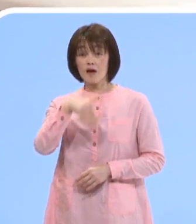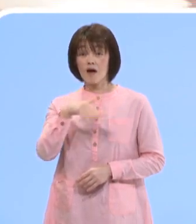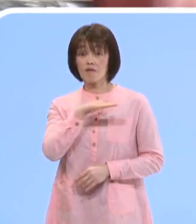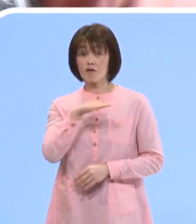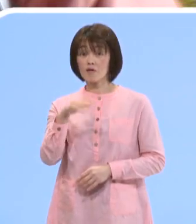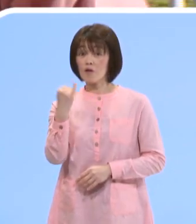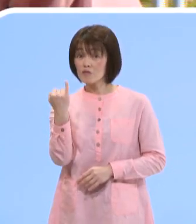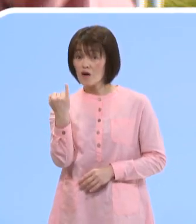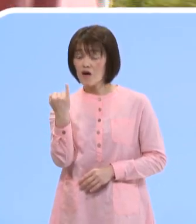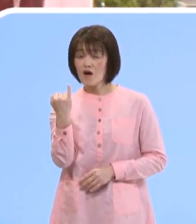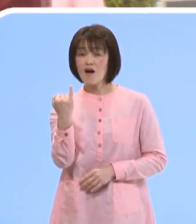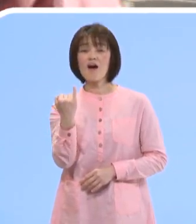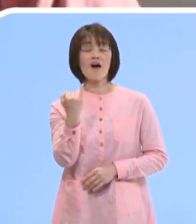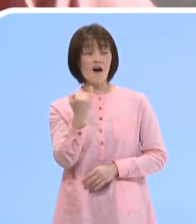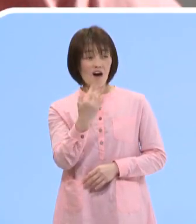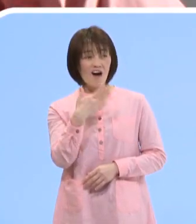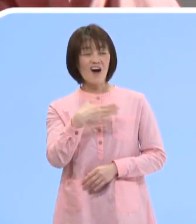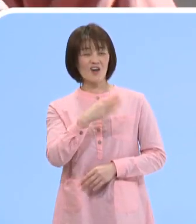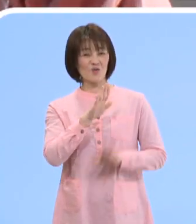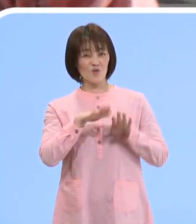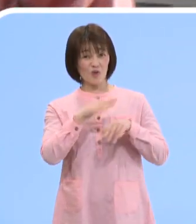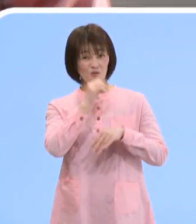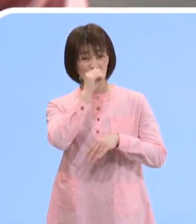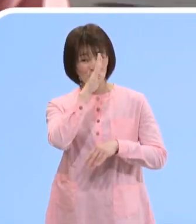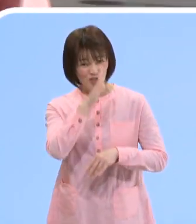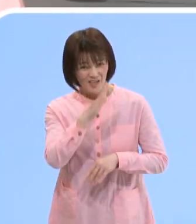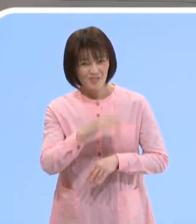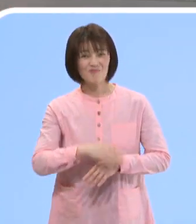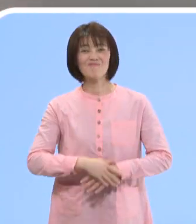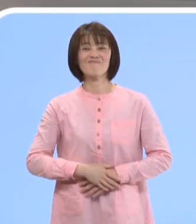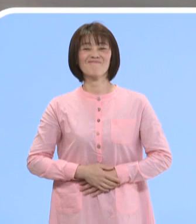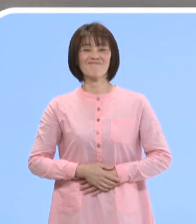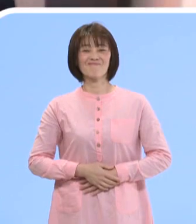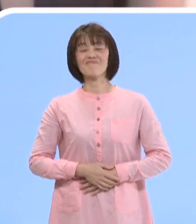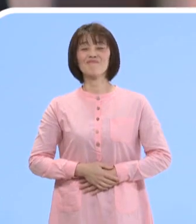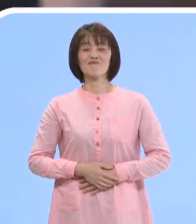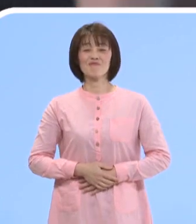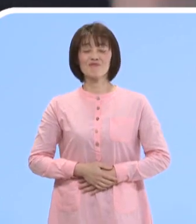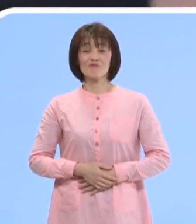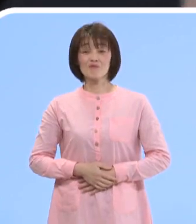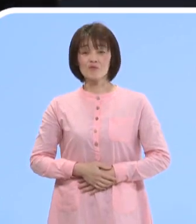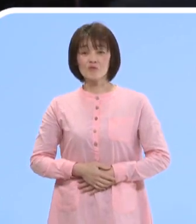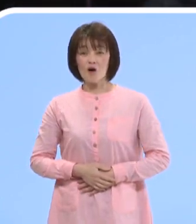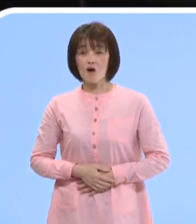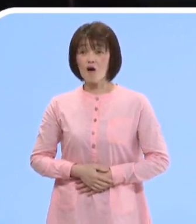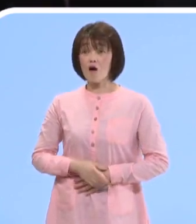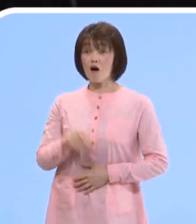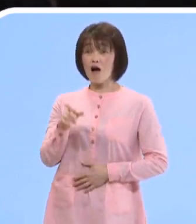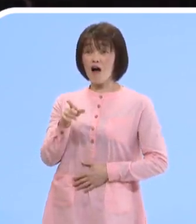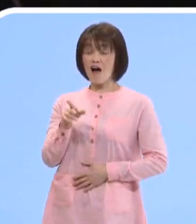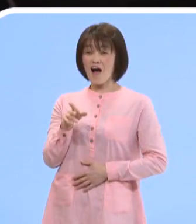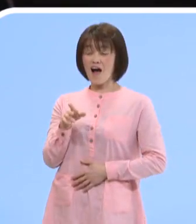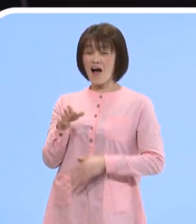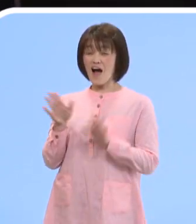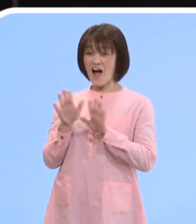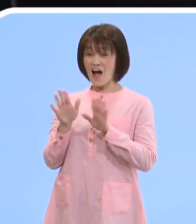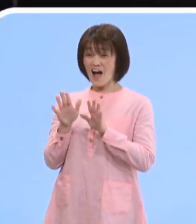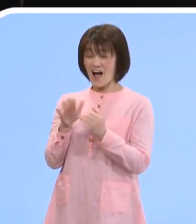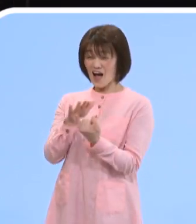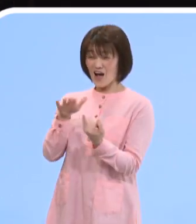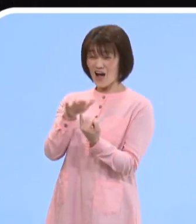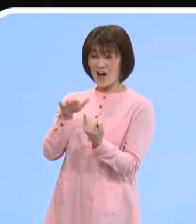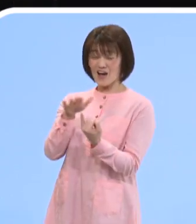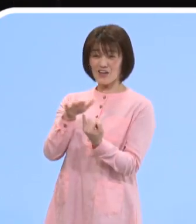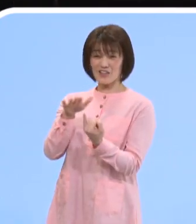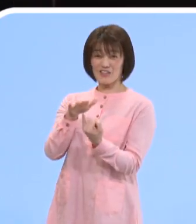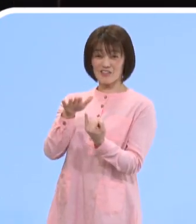金平さんですか？あ、金平さん、よろしくお願いします。あれ、あー、かわいら